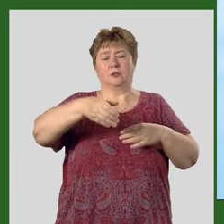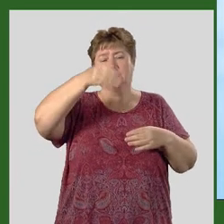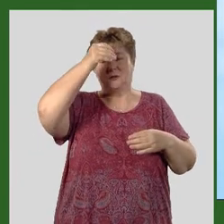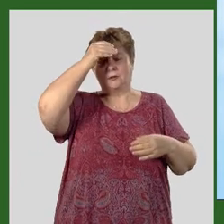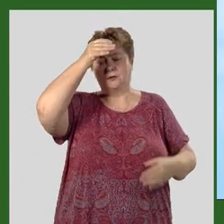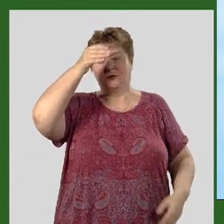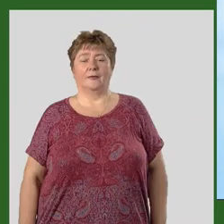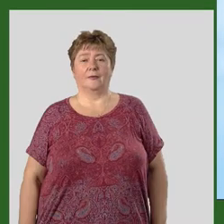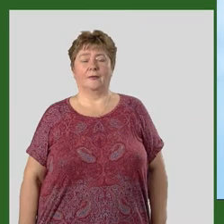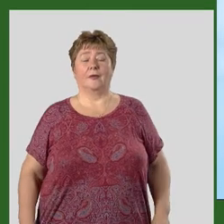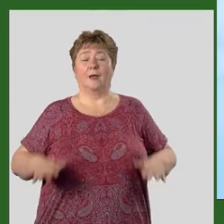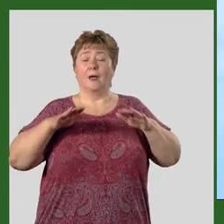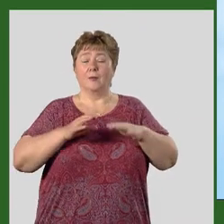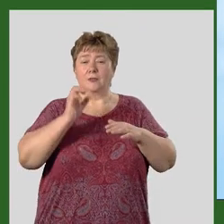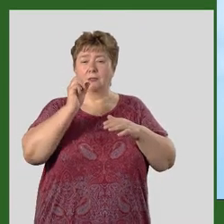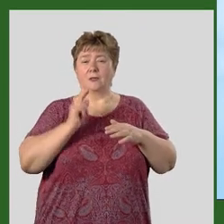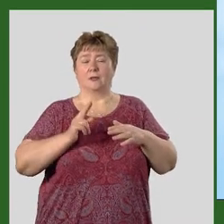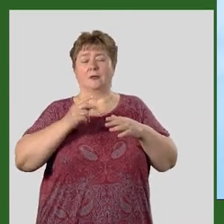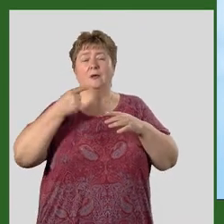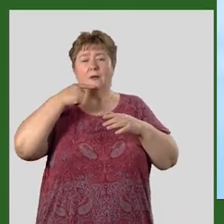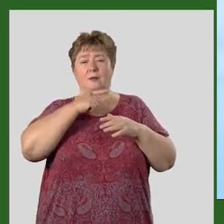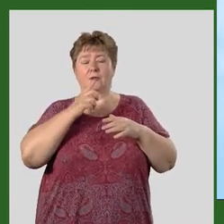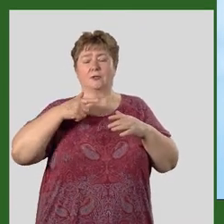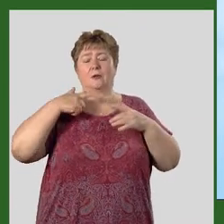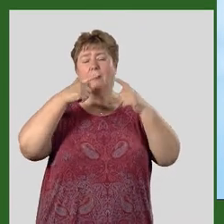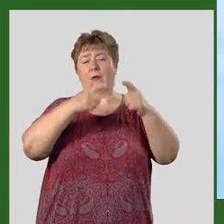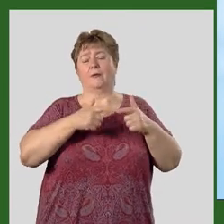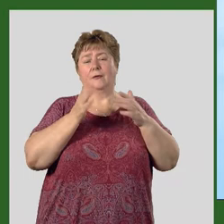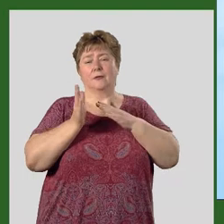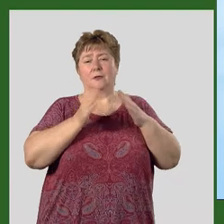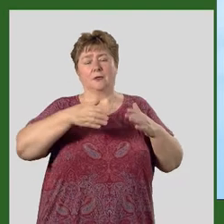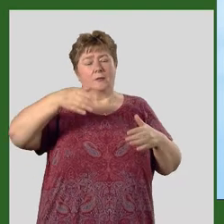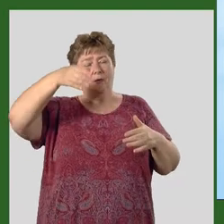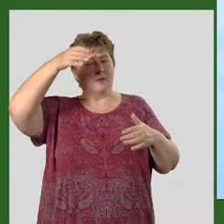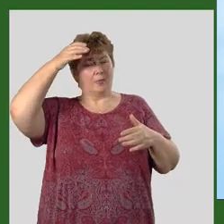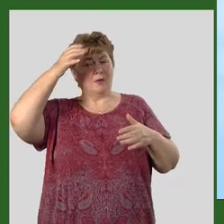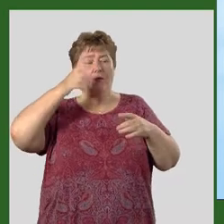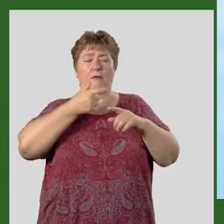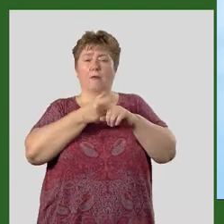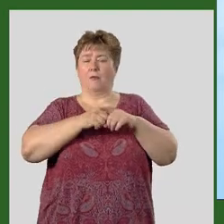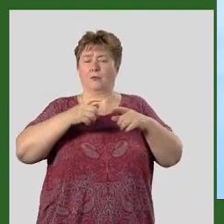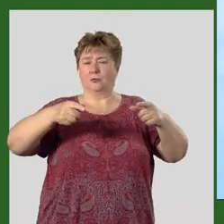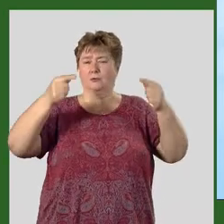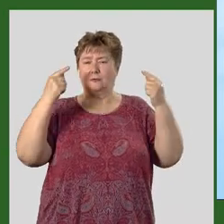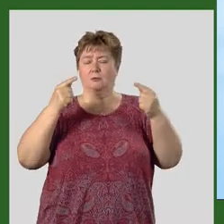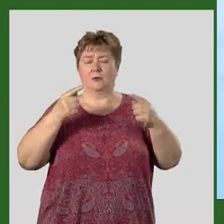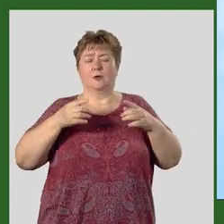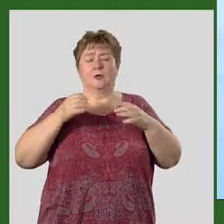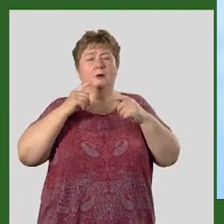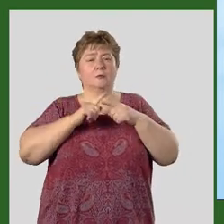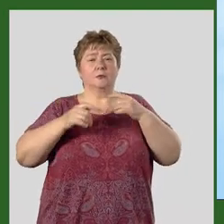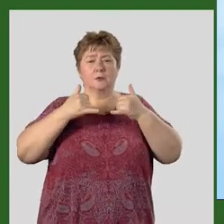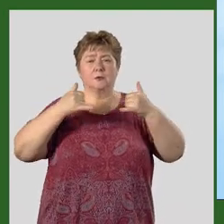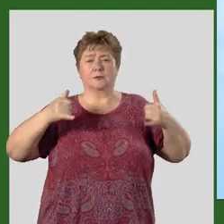институты. Место социально-экономической географии в системе наук очень велико, так как в нашем